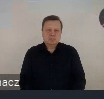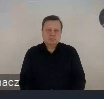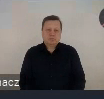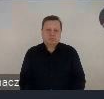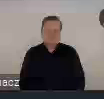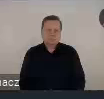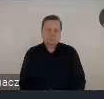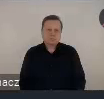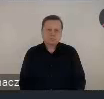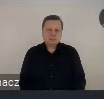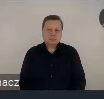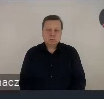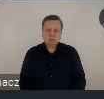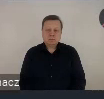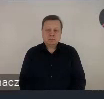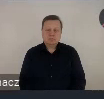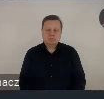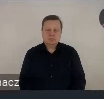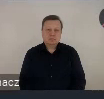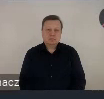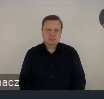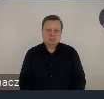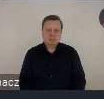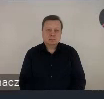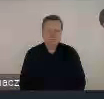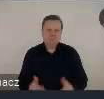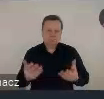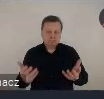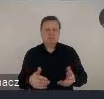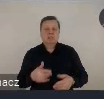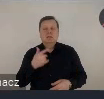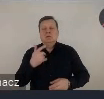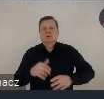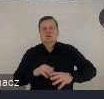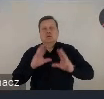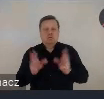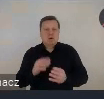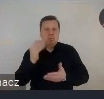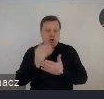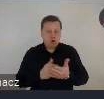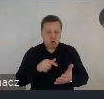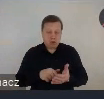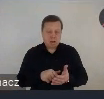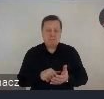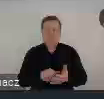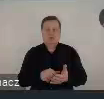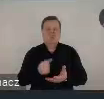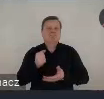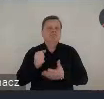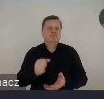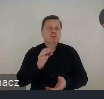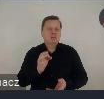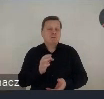No i tak samo jak w przypadku wszystkich innych programów finansowanych przez